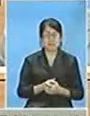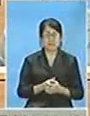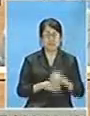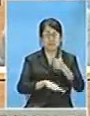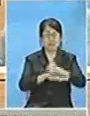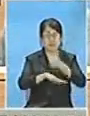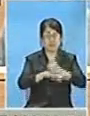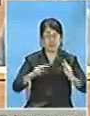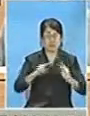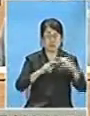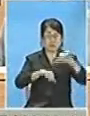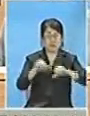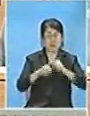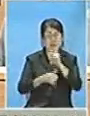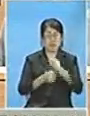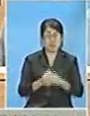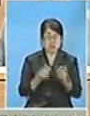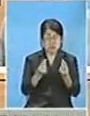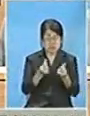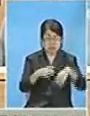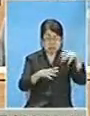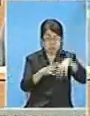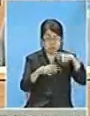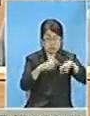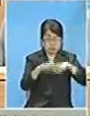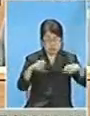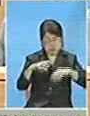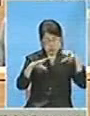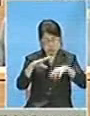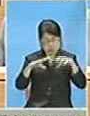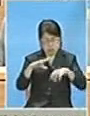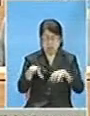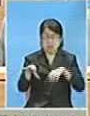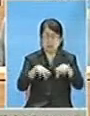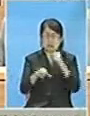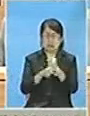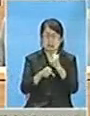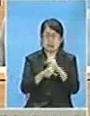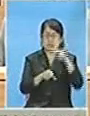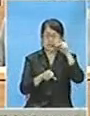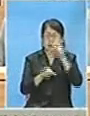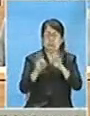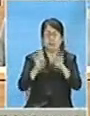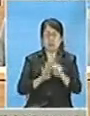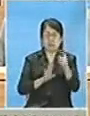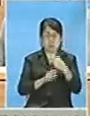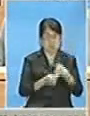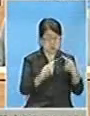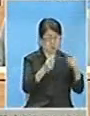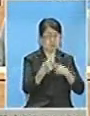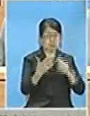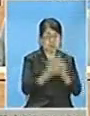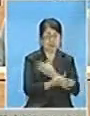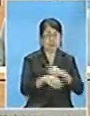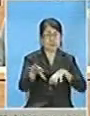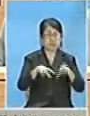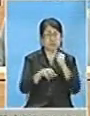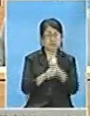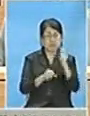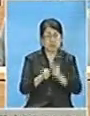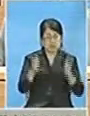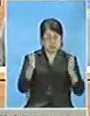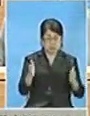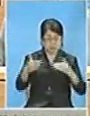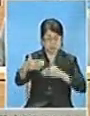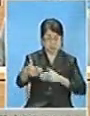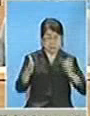ายไปใส่ในท่อระบายน้ำเป็นการบริหารน้ำแบบใดผมตอบท่านตรงนี้เลยครับเป็นการบริหารน้ำแบบปิดล้อมเดี๋ยวผ